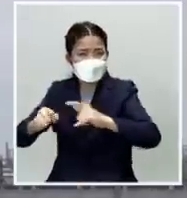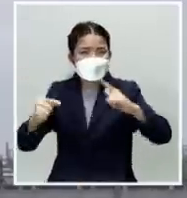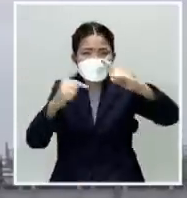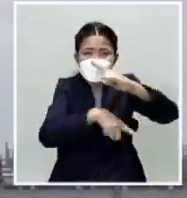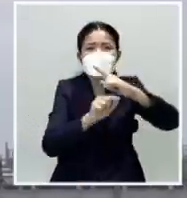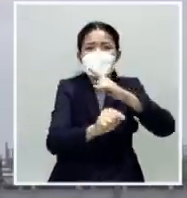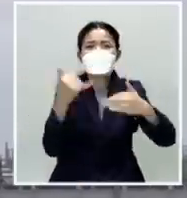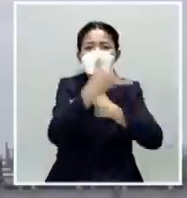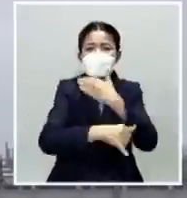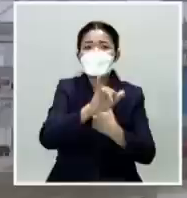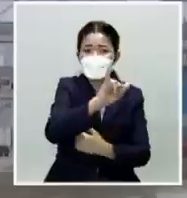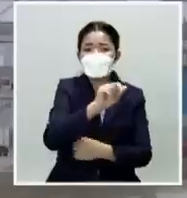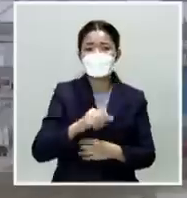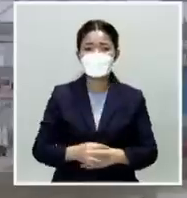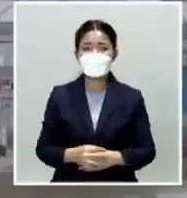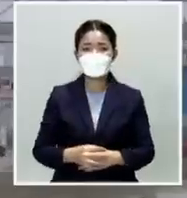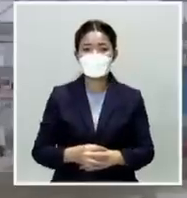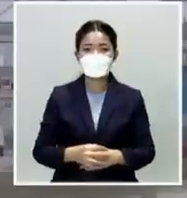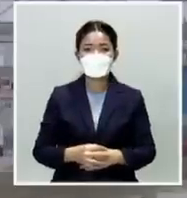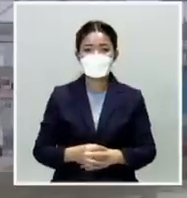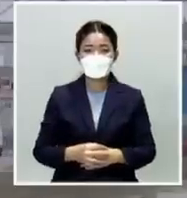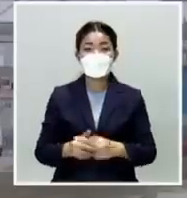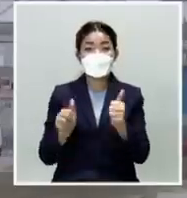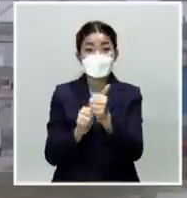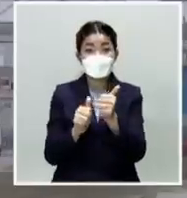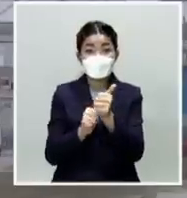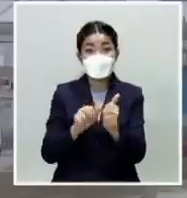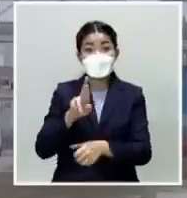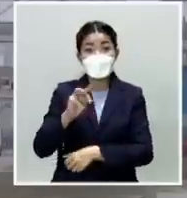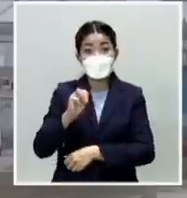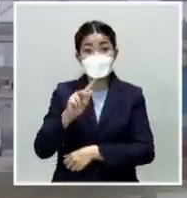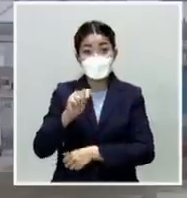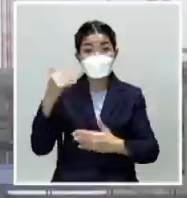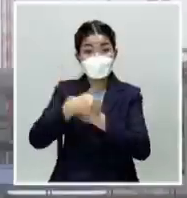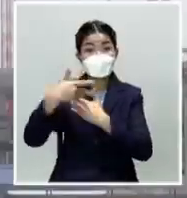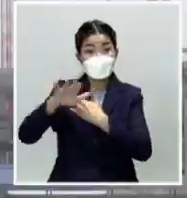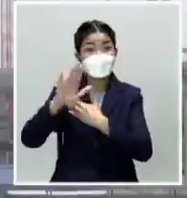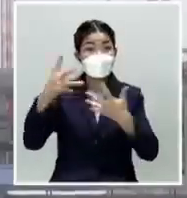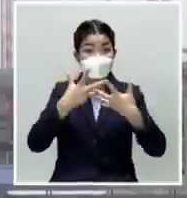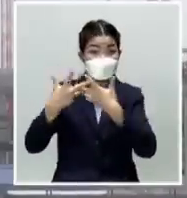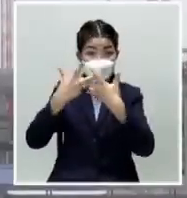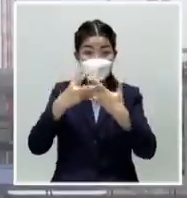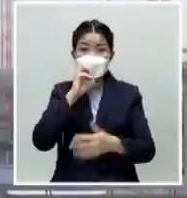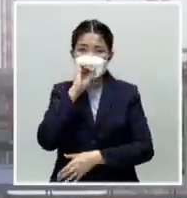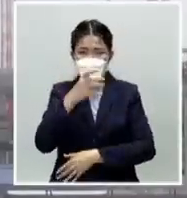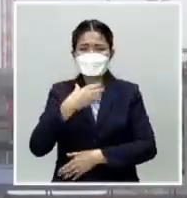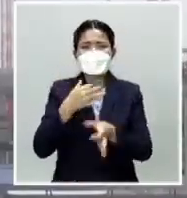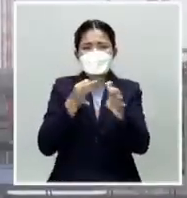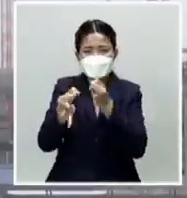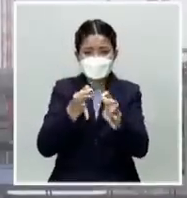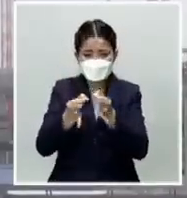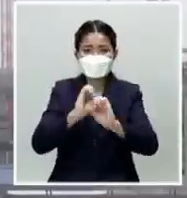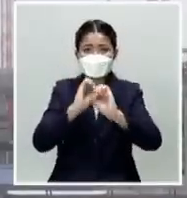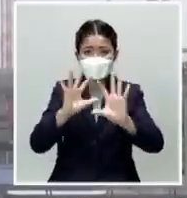ๆวิกตอเรียนูแลนด์ผู้ช่วยรัฐมนตรีต่างประเทศสหรัฐฝ่ายกิจการการเมืองระบุว่าต้องการชี้แจงอย่างชัดเจนเล